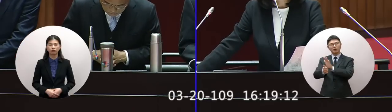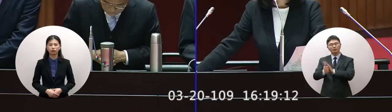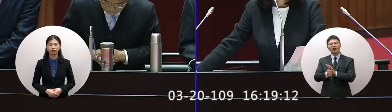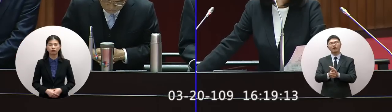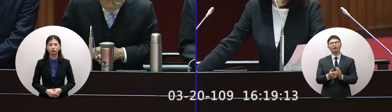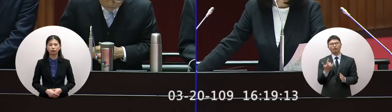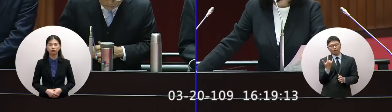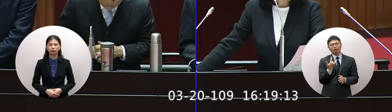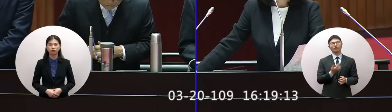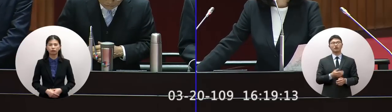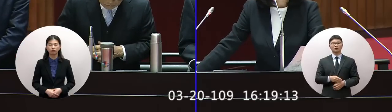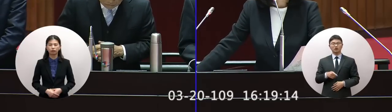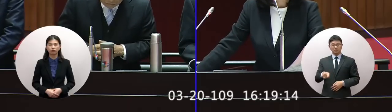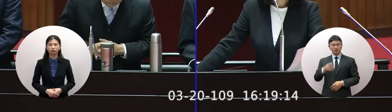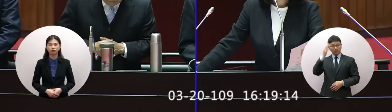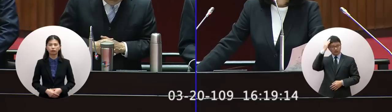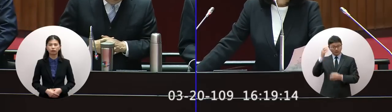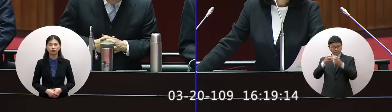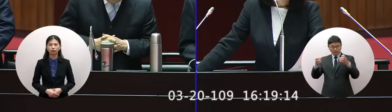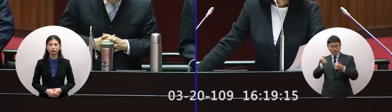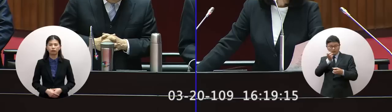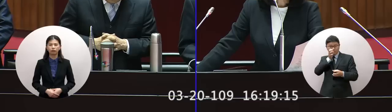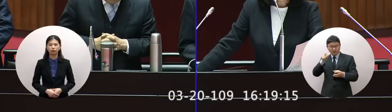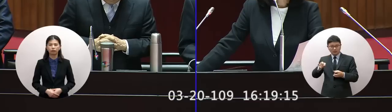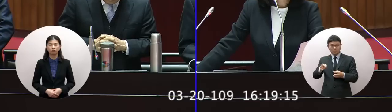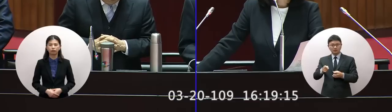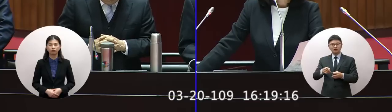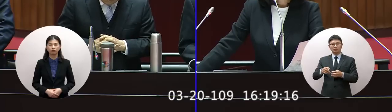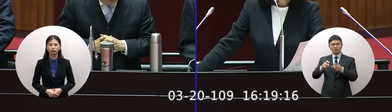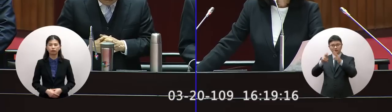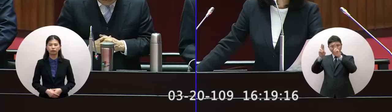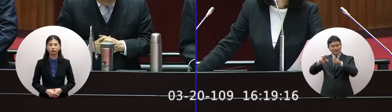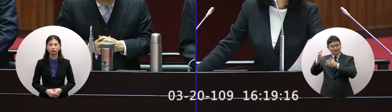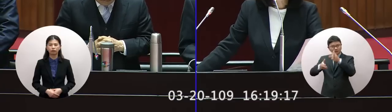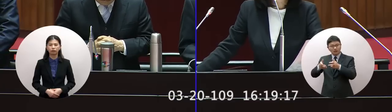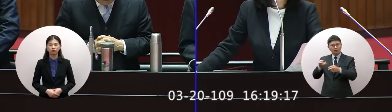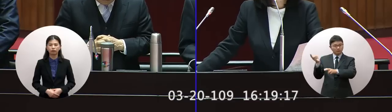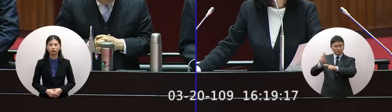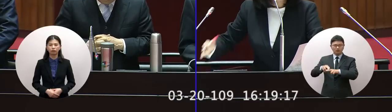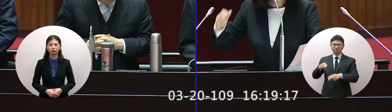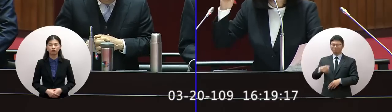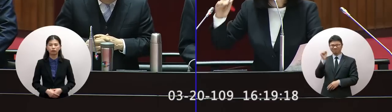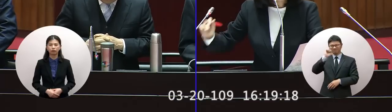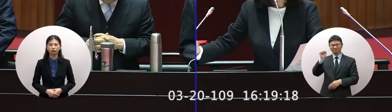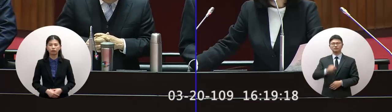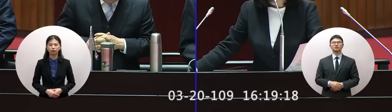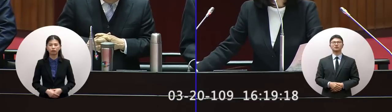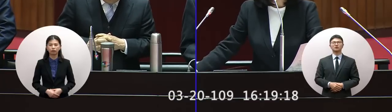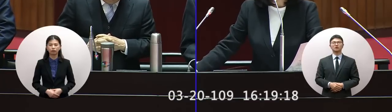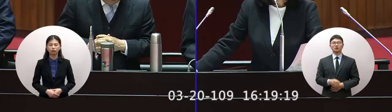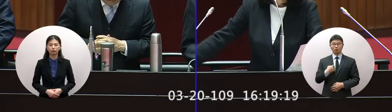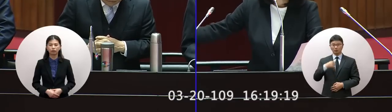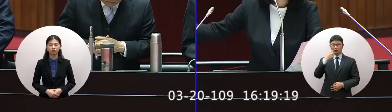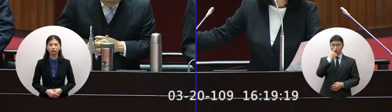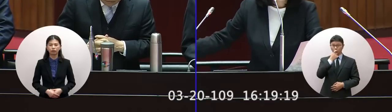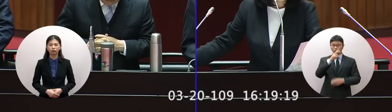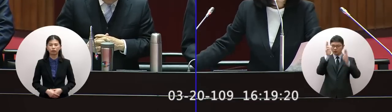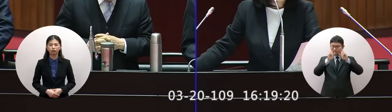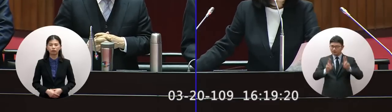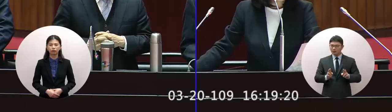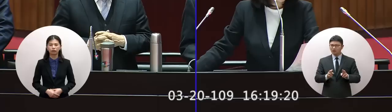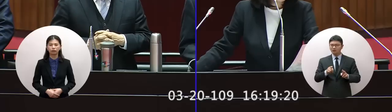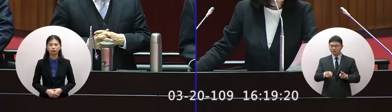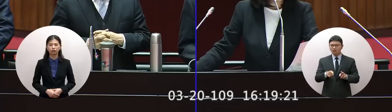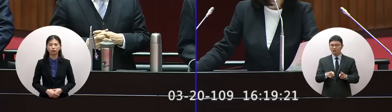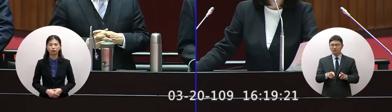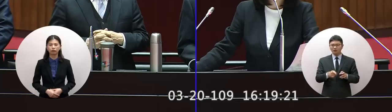煤机组是不可以除役的。我在追问台电，绿电的产能我们逐年快速的增加，为什么不可